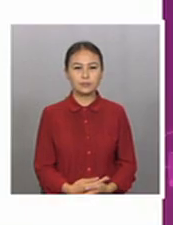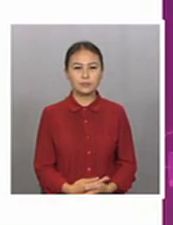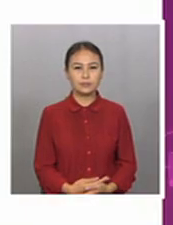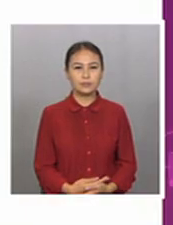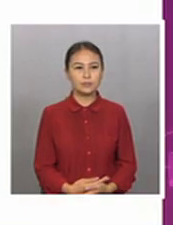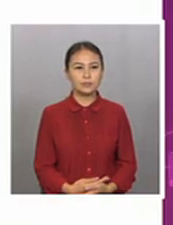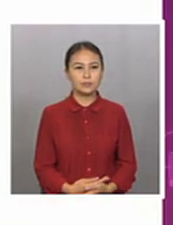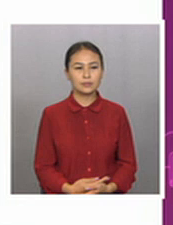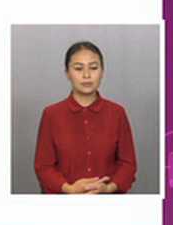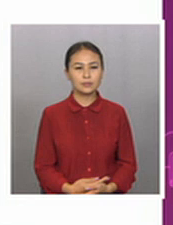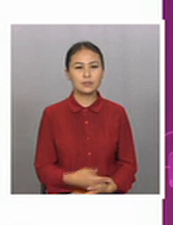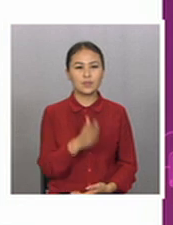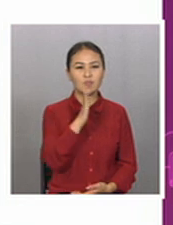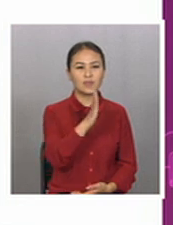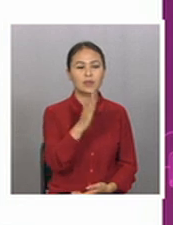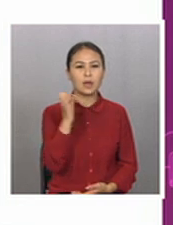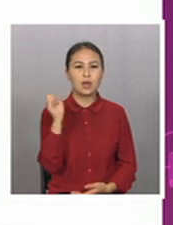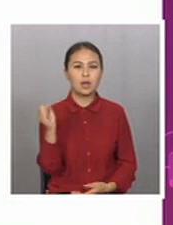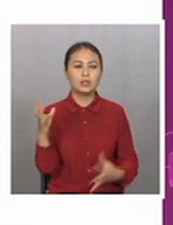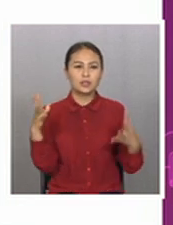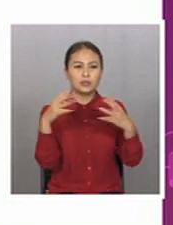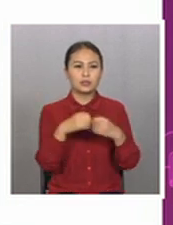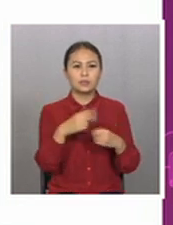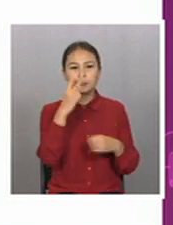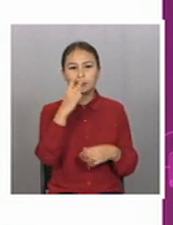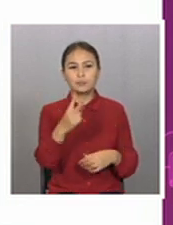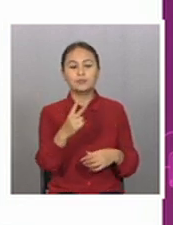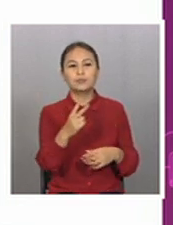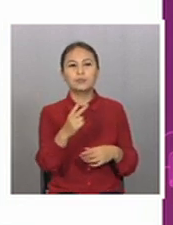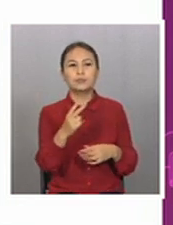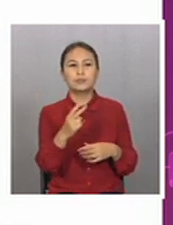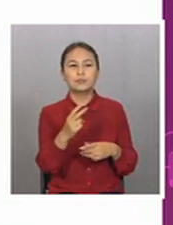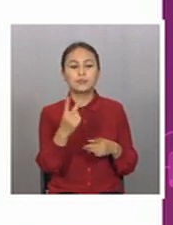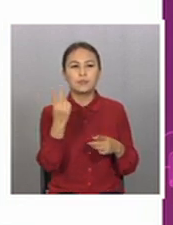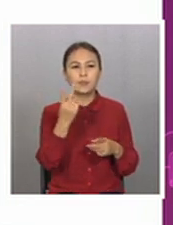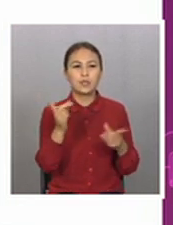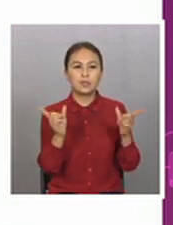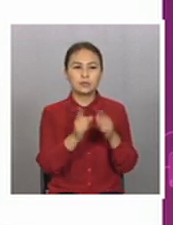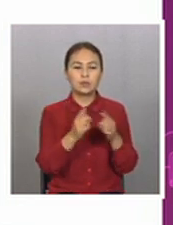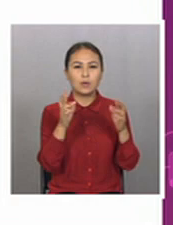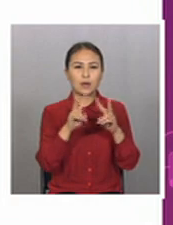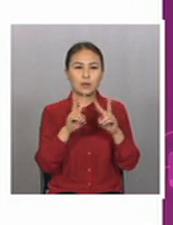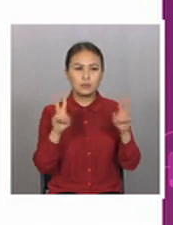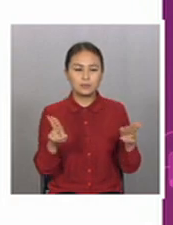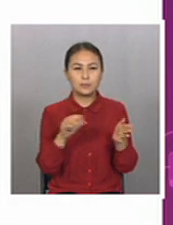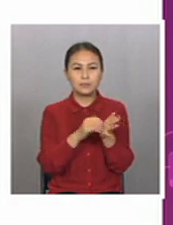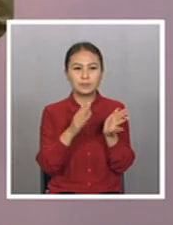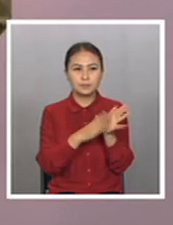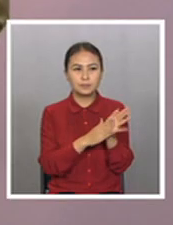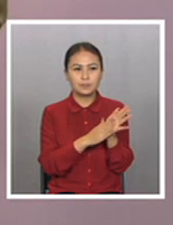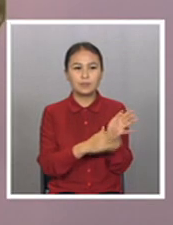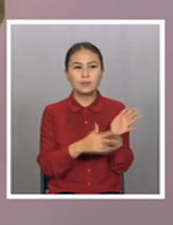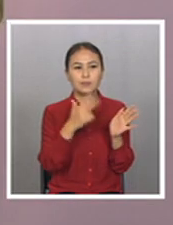Енді В мен А жиынының бірігуін қарастырамыз. Екі жиынға да ортақ элемент